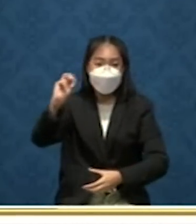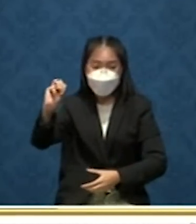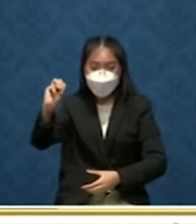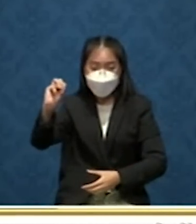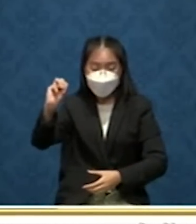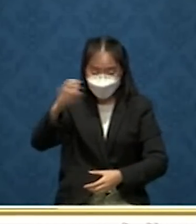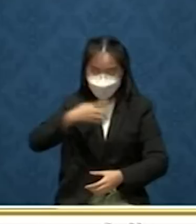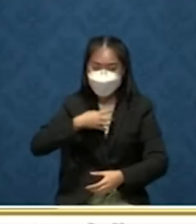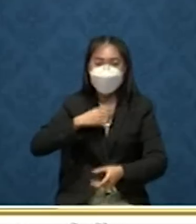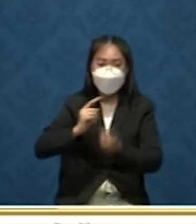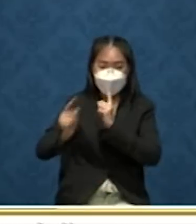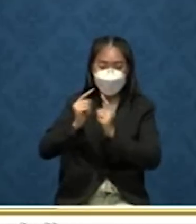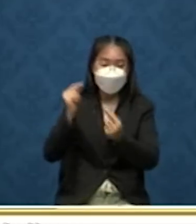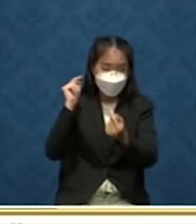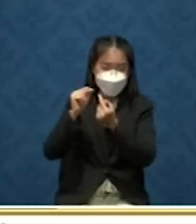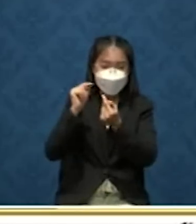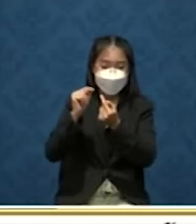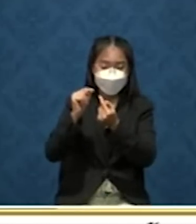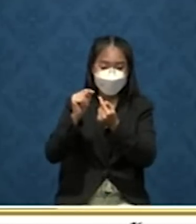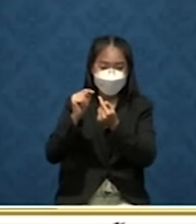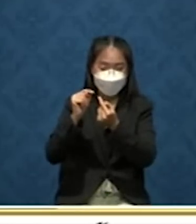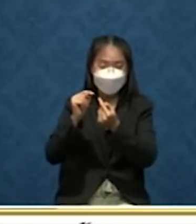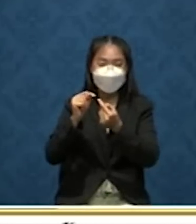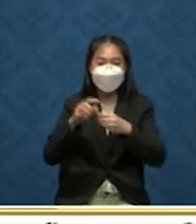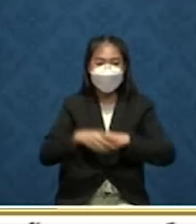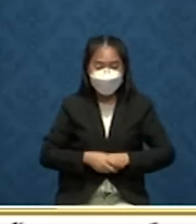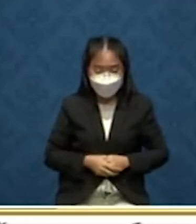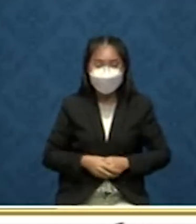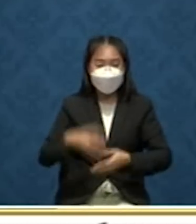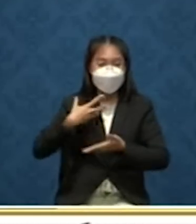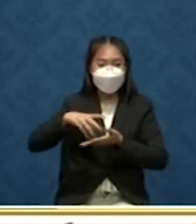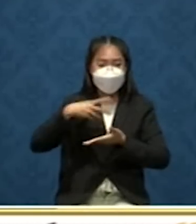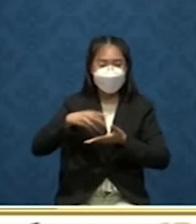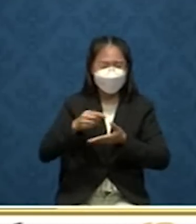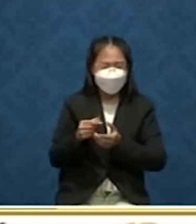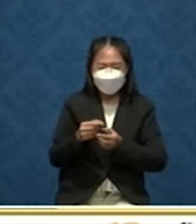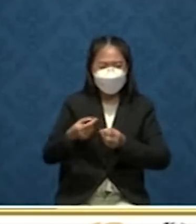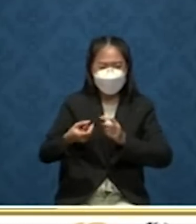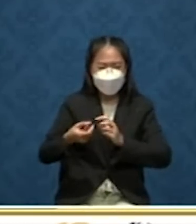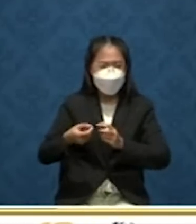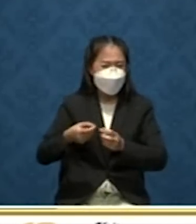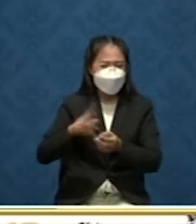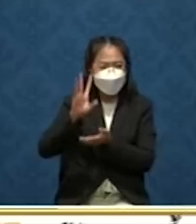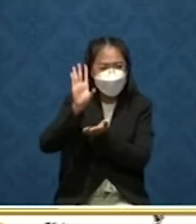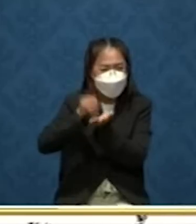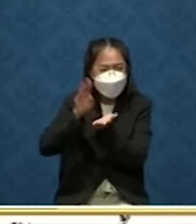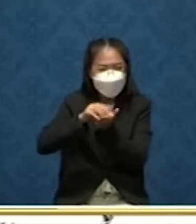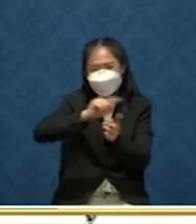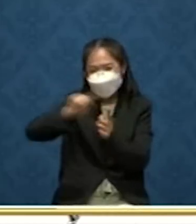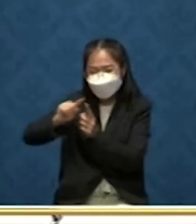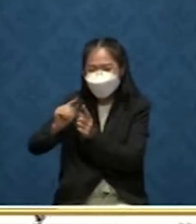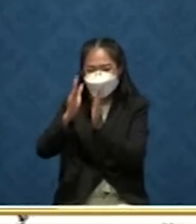..ดึงเข้ามาให้มักระชับ Saint Folจ้งขน จะอกหังมณ แลเกยเก